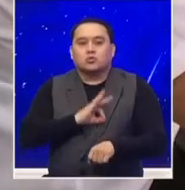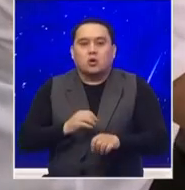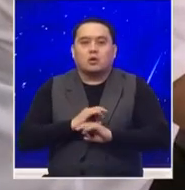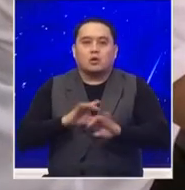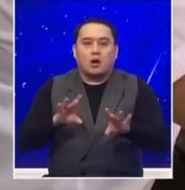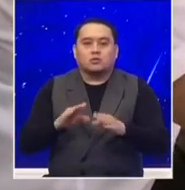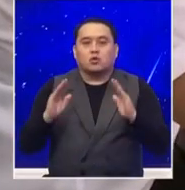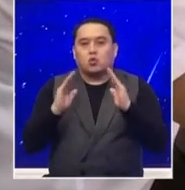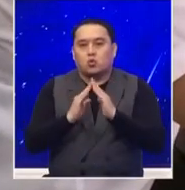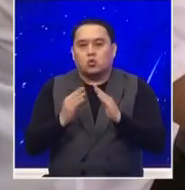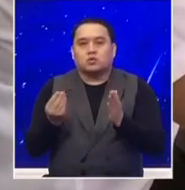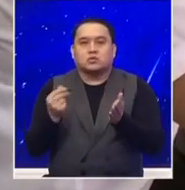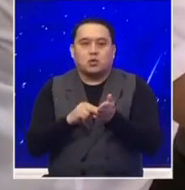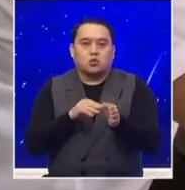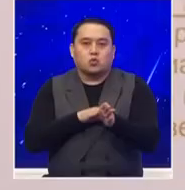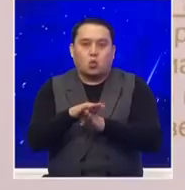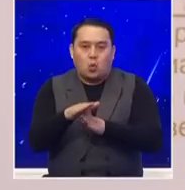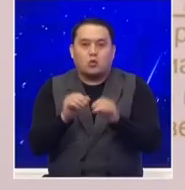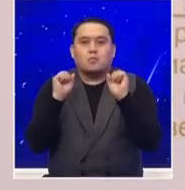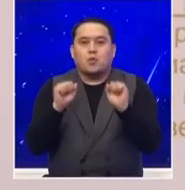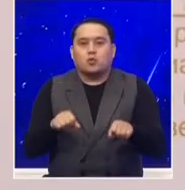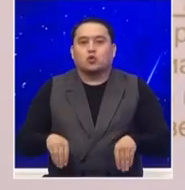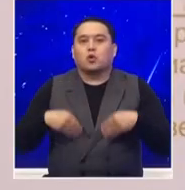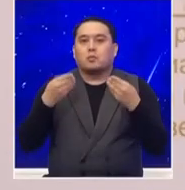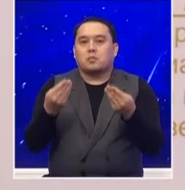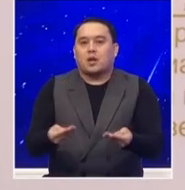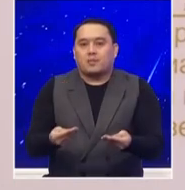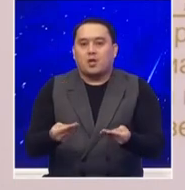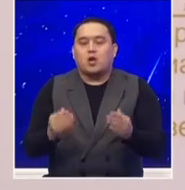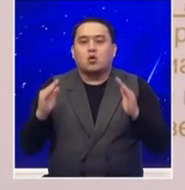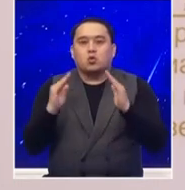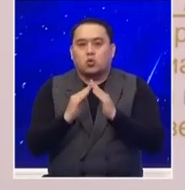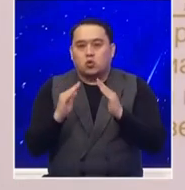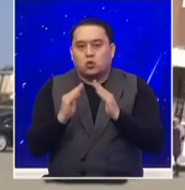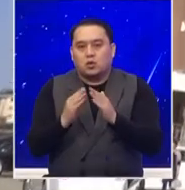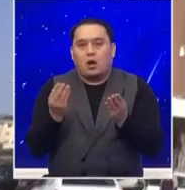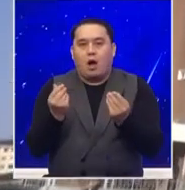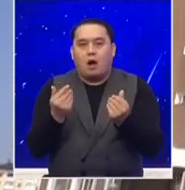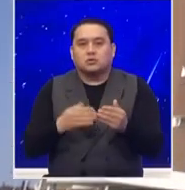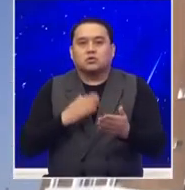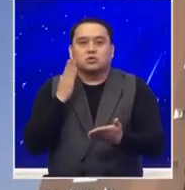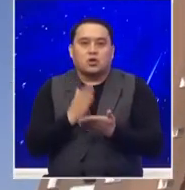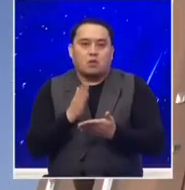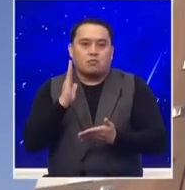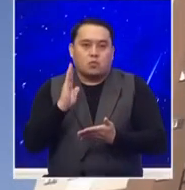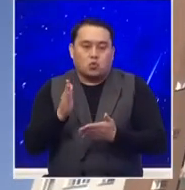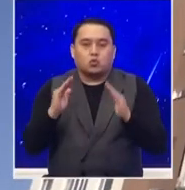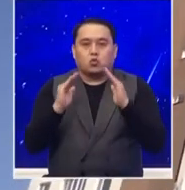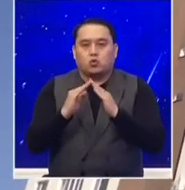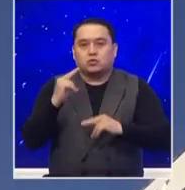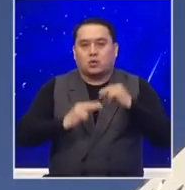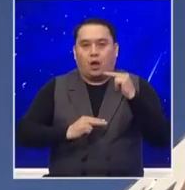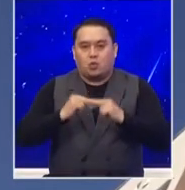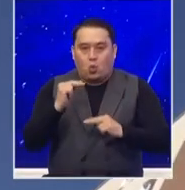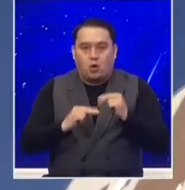алған баспанаңыздың құнын толық өтеуге мүмкіндік бар. Сондай-ақ зейнетақы шотындағы қаражат жеткілікті болса, жеке үй салуға,